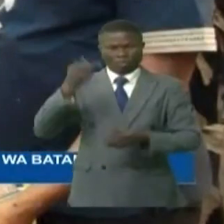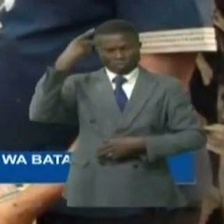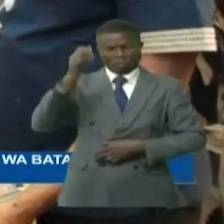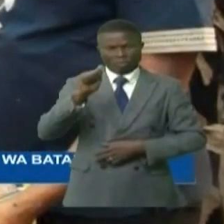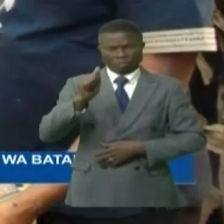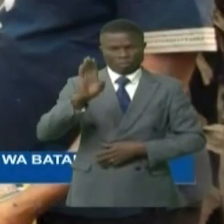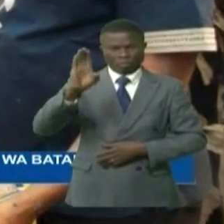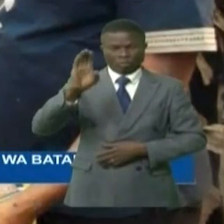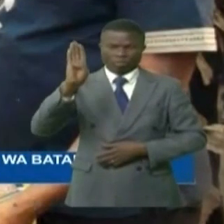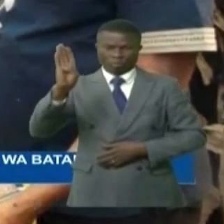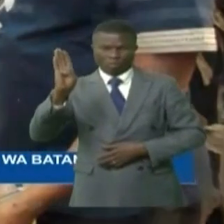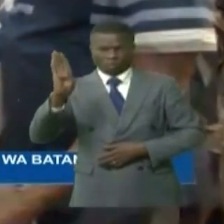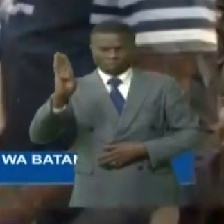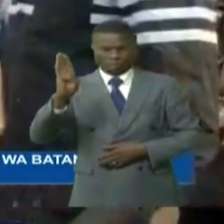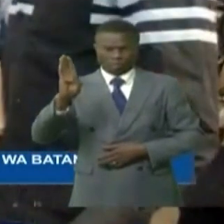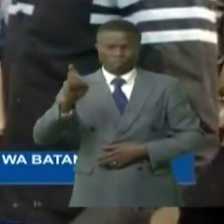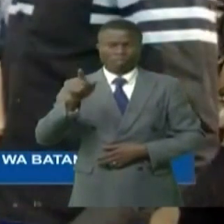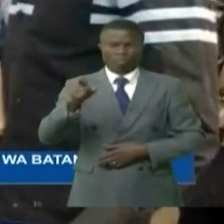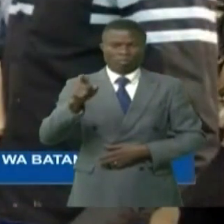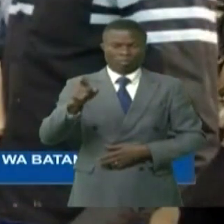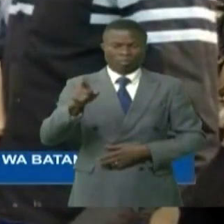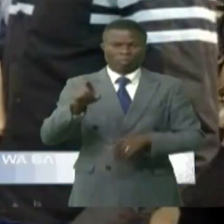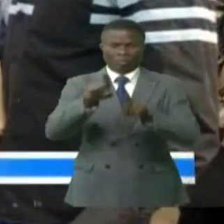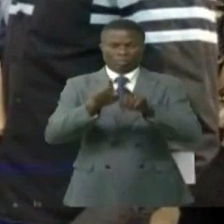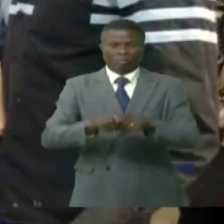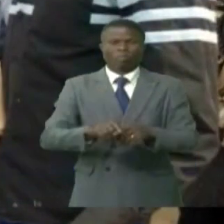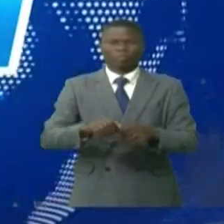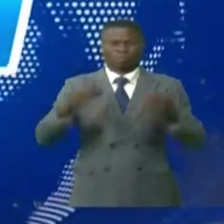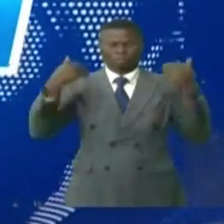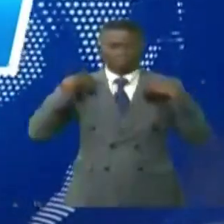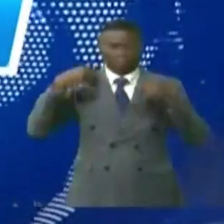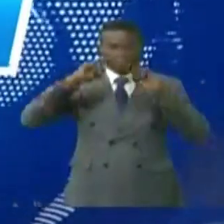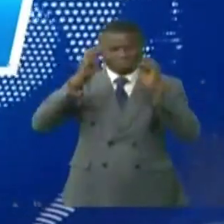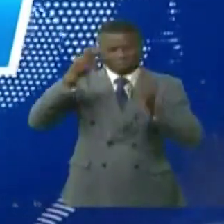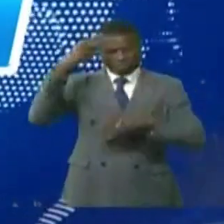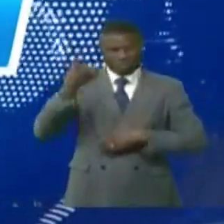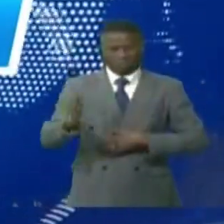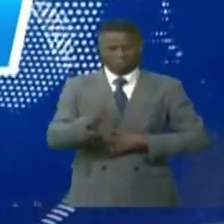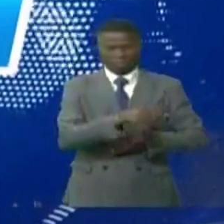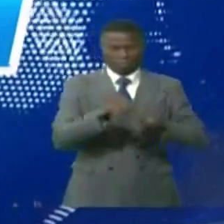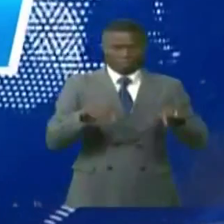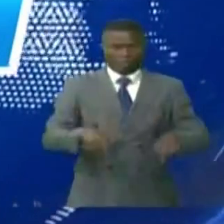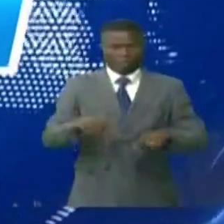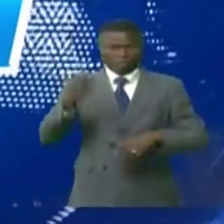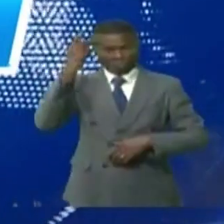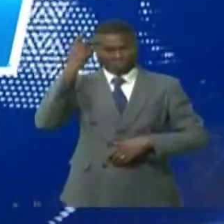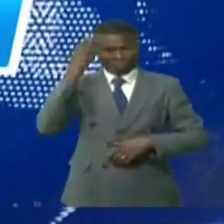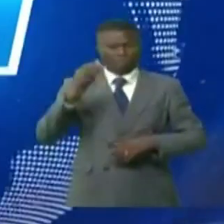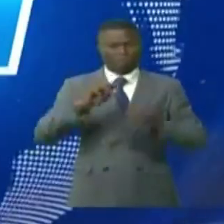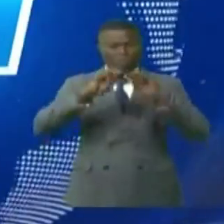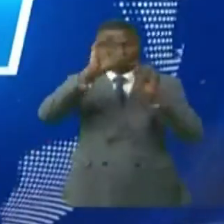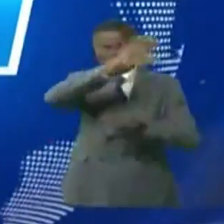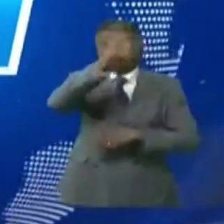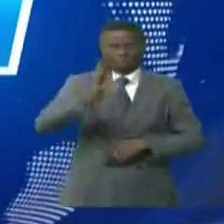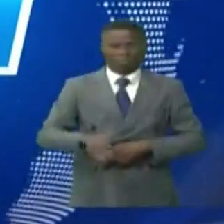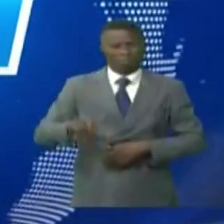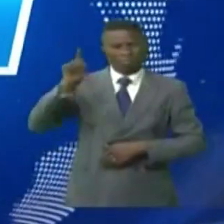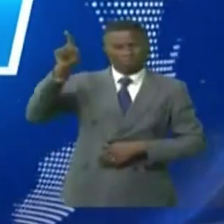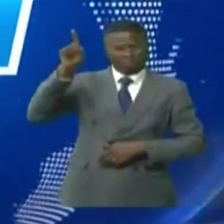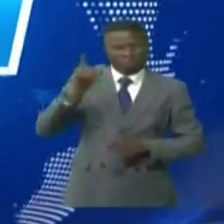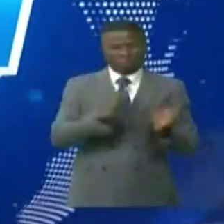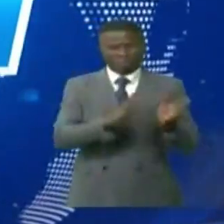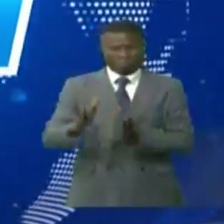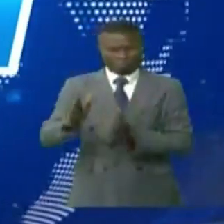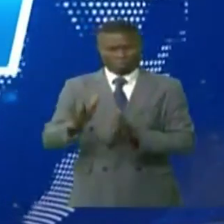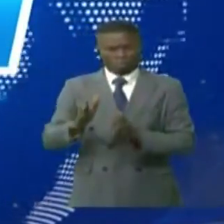ACB, dont Guy Mafata Kabongo est autorité morale. Revenons à Kinshasa où la municipalité de Ngaliema s'apprête à